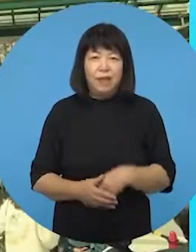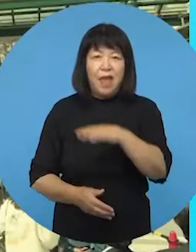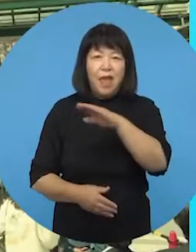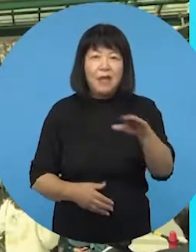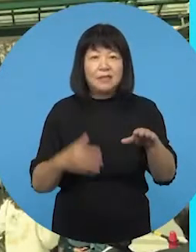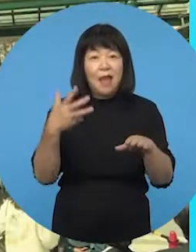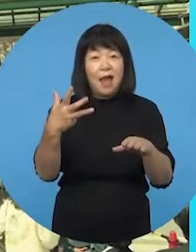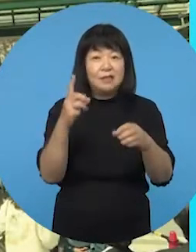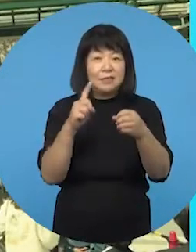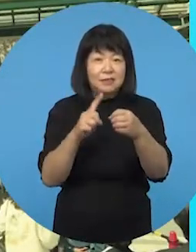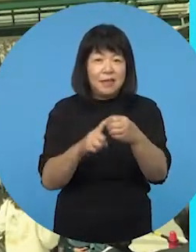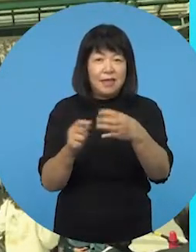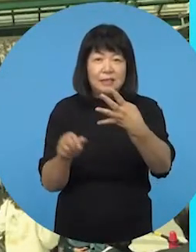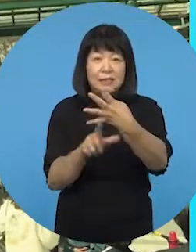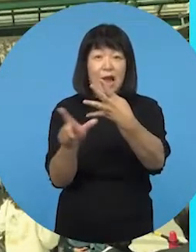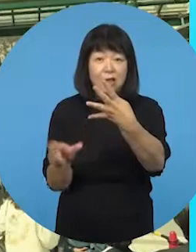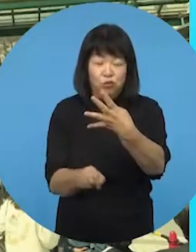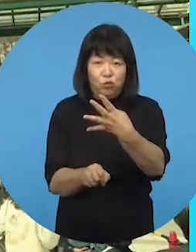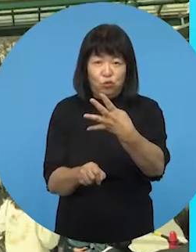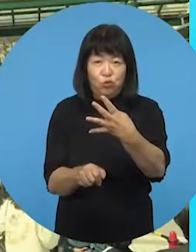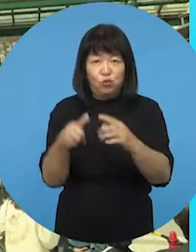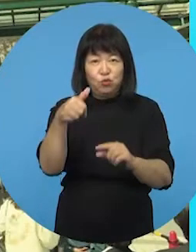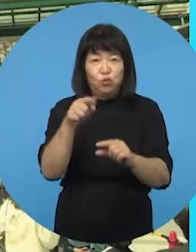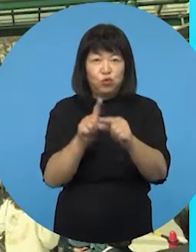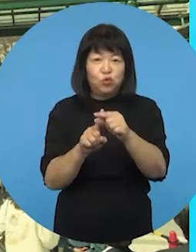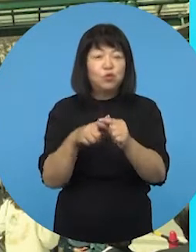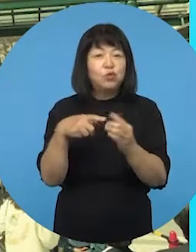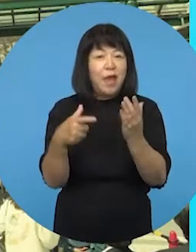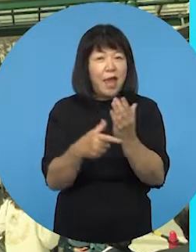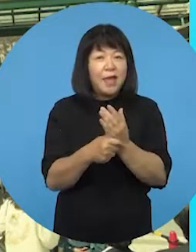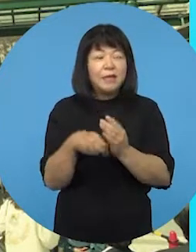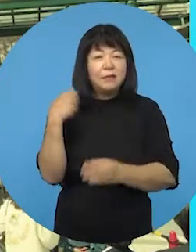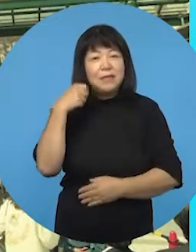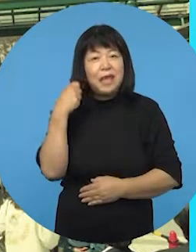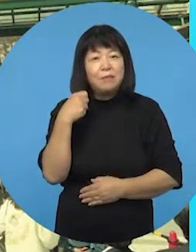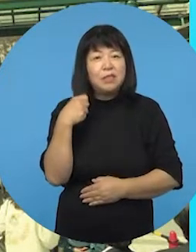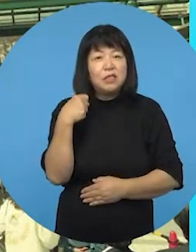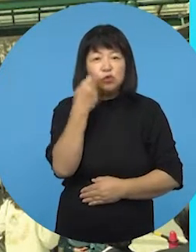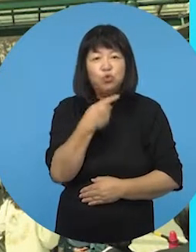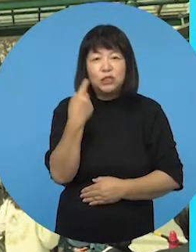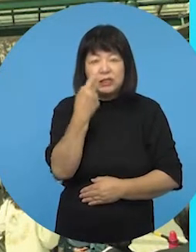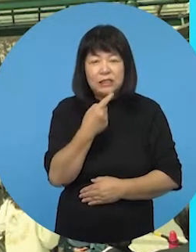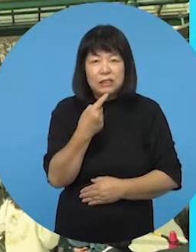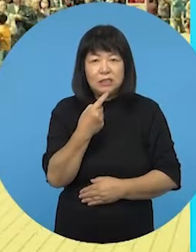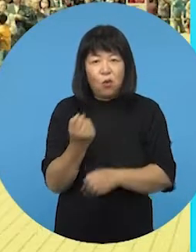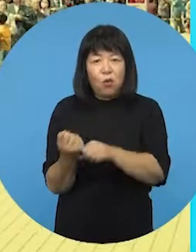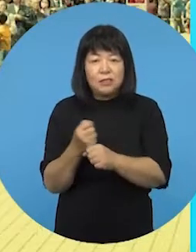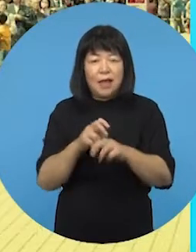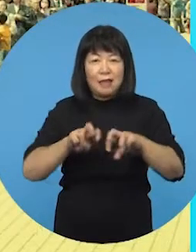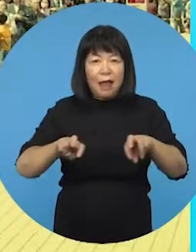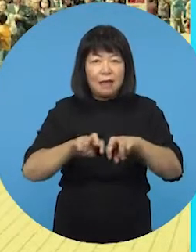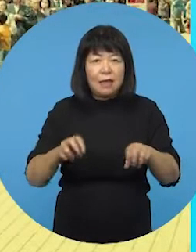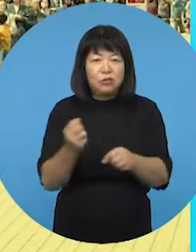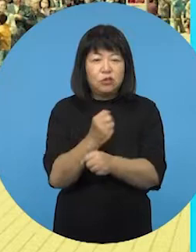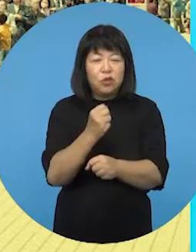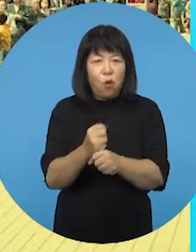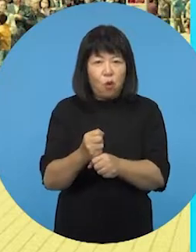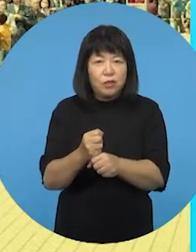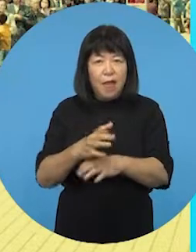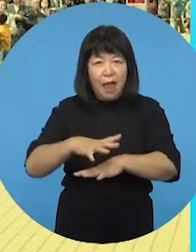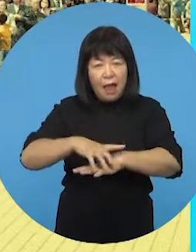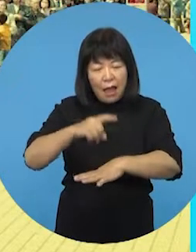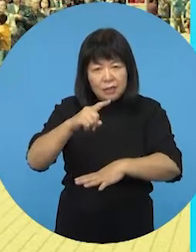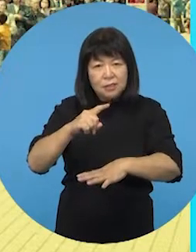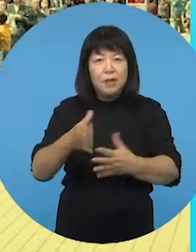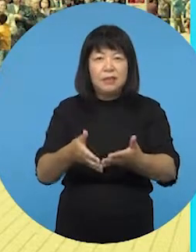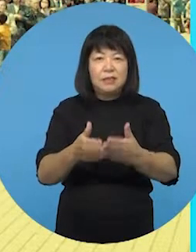平成8年4月、府中駅南口の再開発事業で最初に完成したのが、地元商店